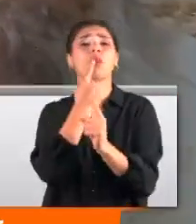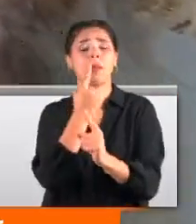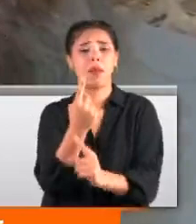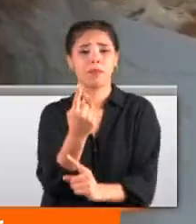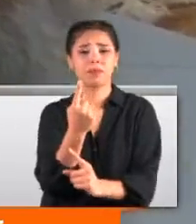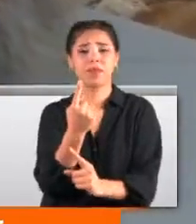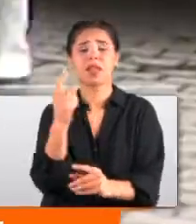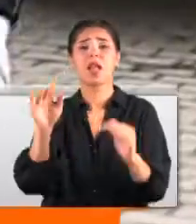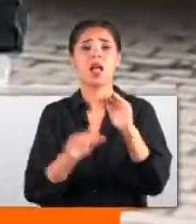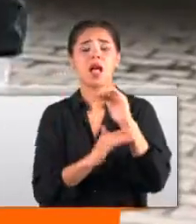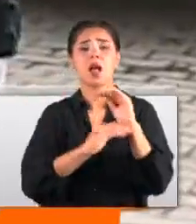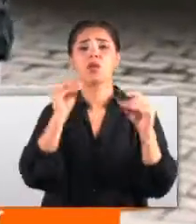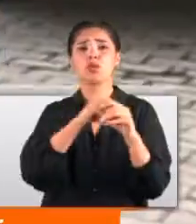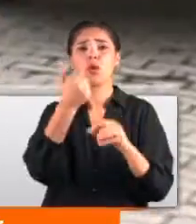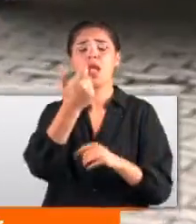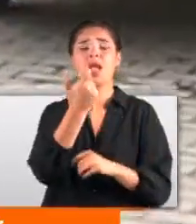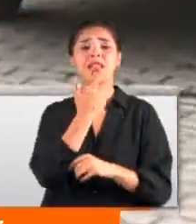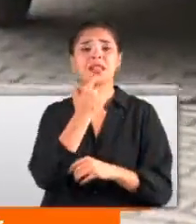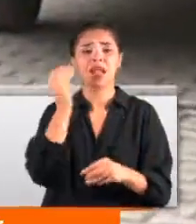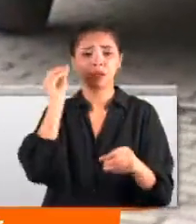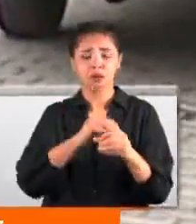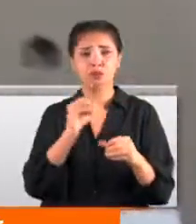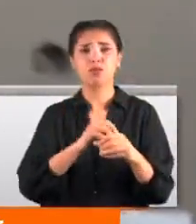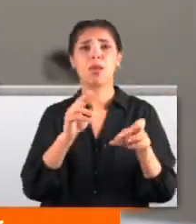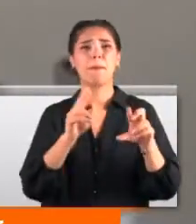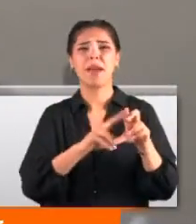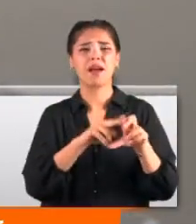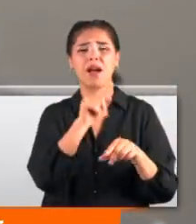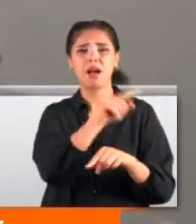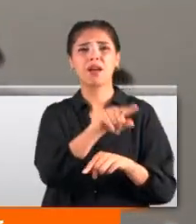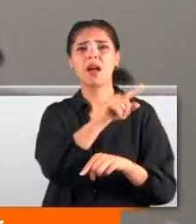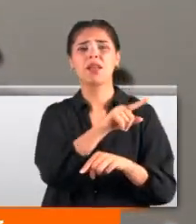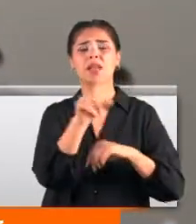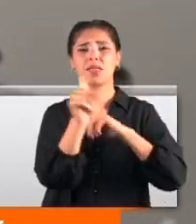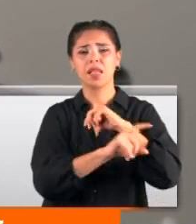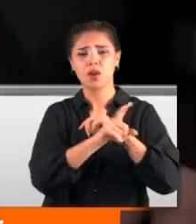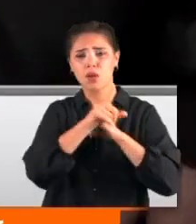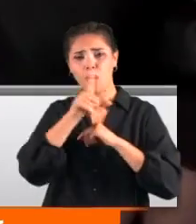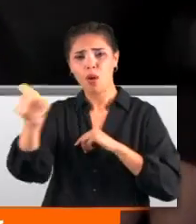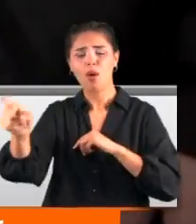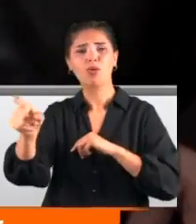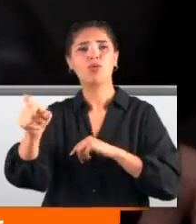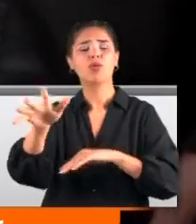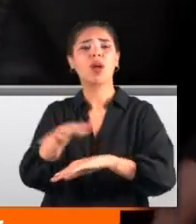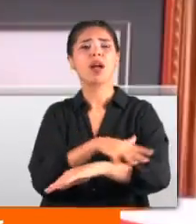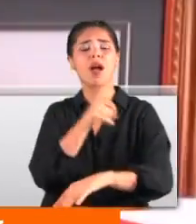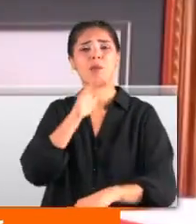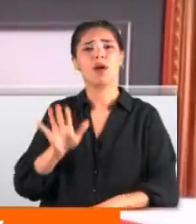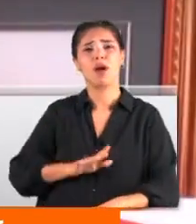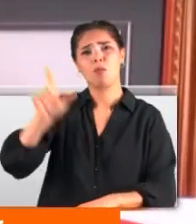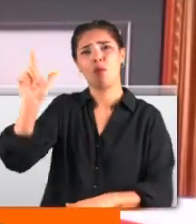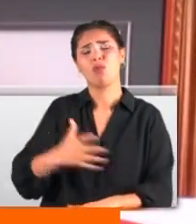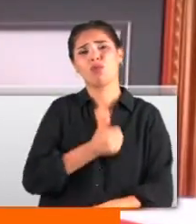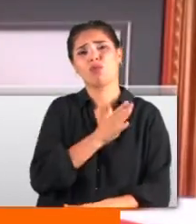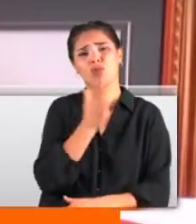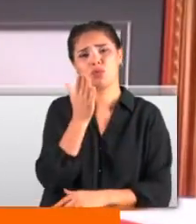Hayatının son 6 yılı PKK'lı teröristlerin kalleşçe katlettiği kaymakam oğlunun acısıyla geçti. Hafızalara şehit